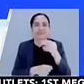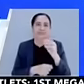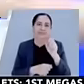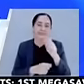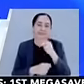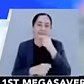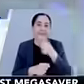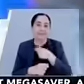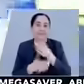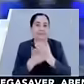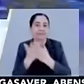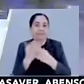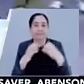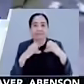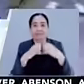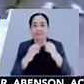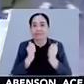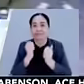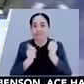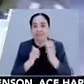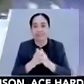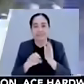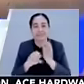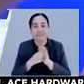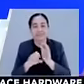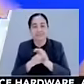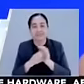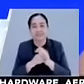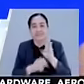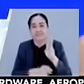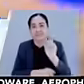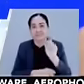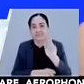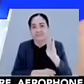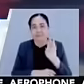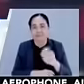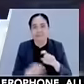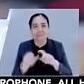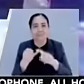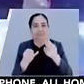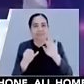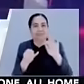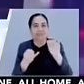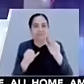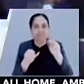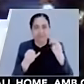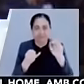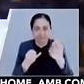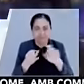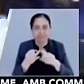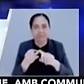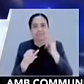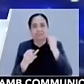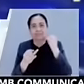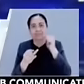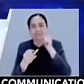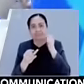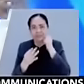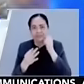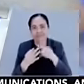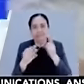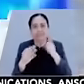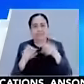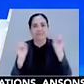ilang kapuso stars tulad nila Barbie Forteza, Rufo May Quinto, Julian San Jose, Encantadia